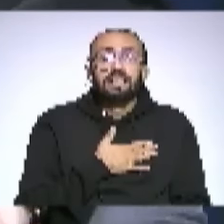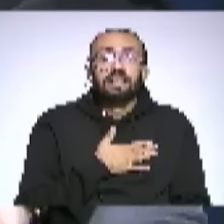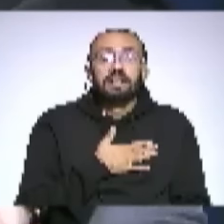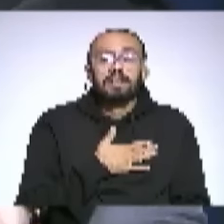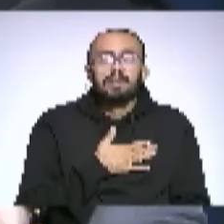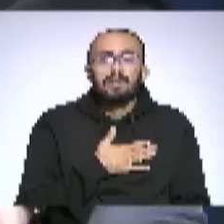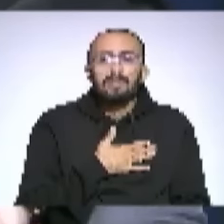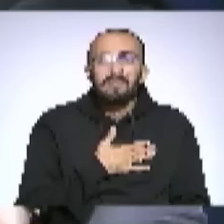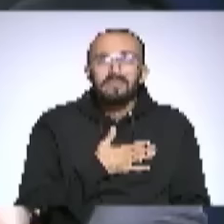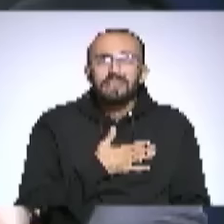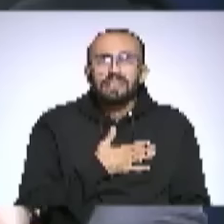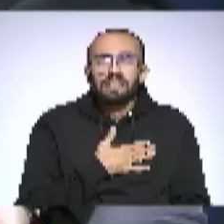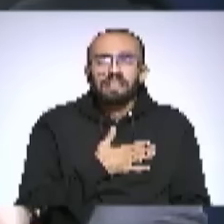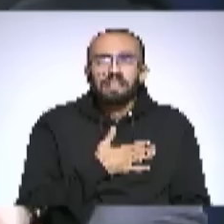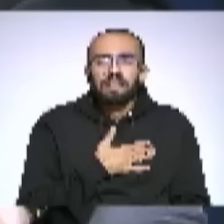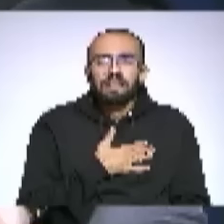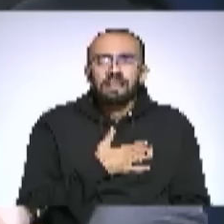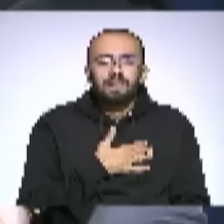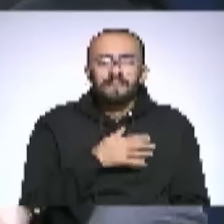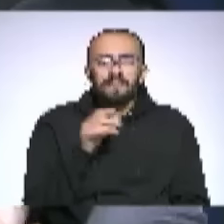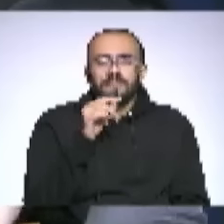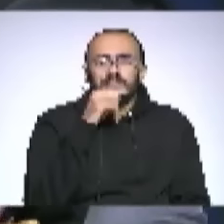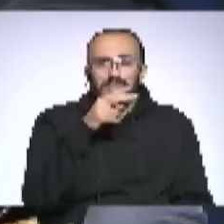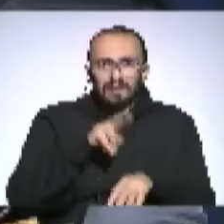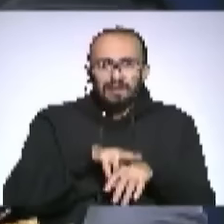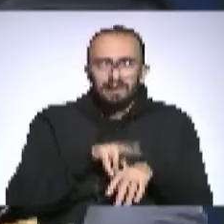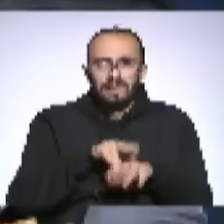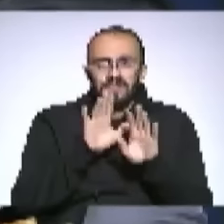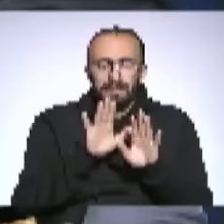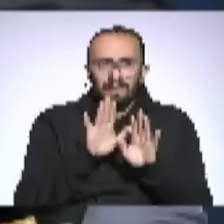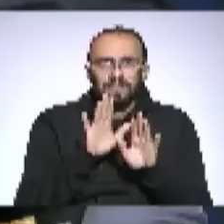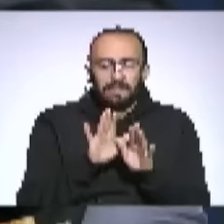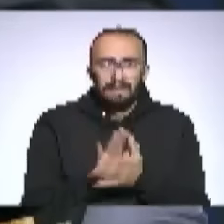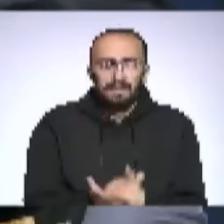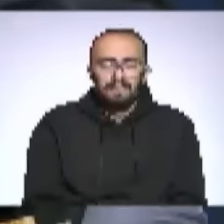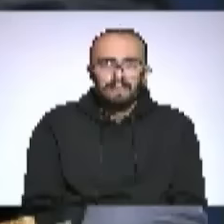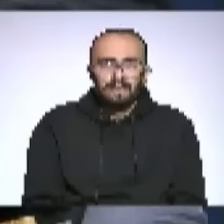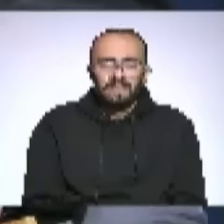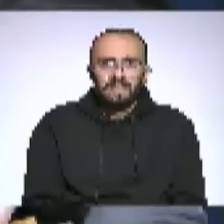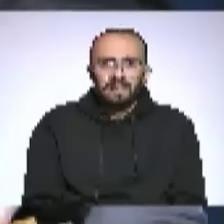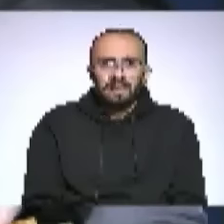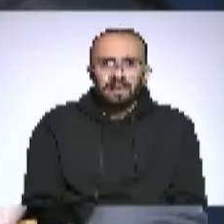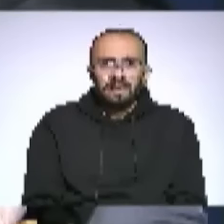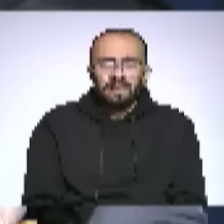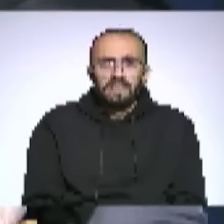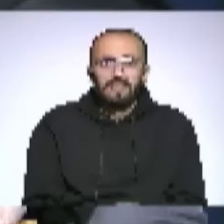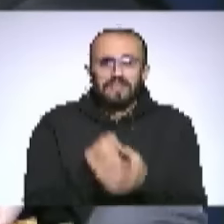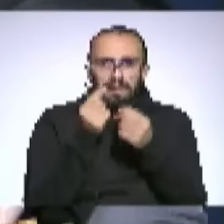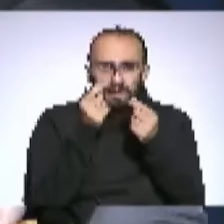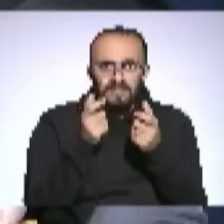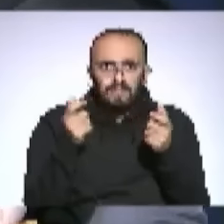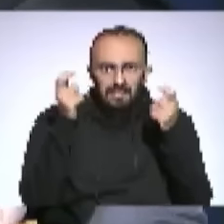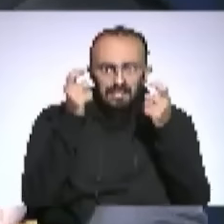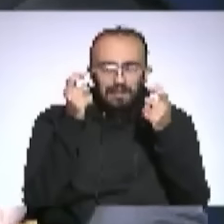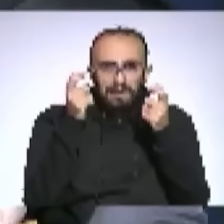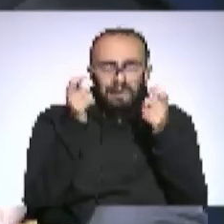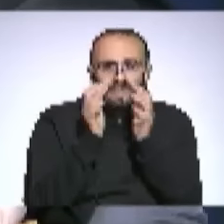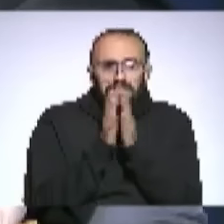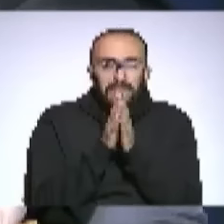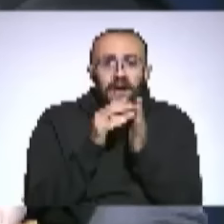حب يا سيدنا ودي انا معايا منها سمعتش الحته دي بتقول ايه حضرتك على مالك اشرحلي يا حبيبي من فضلك يا سيدنا حضرتك انا